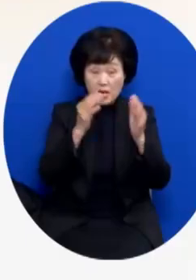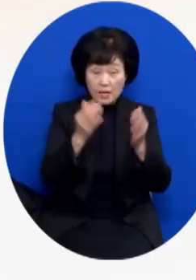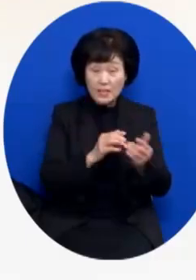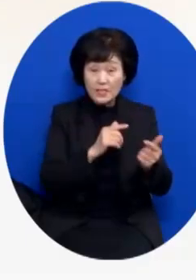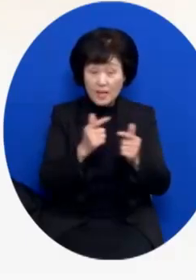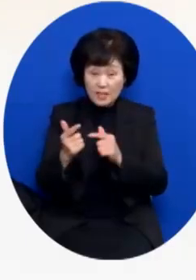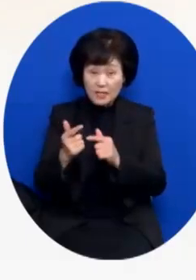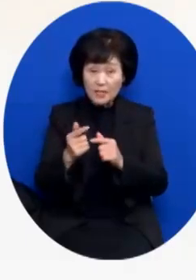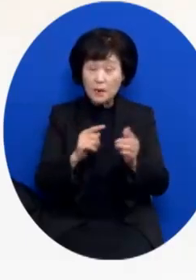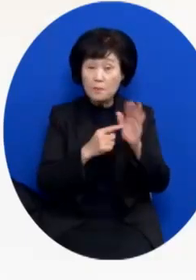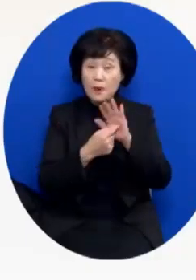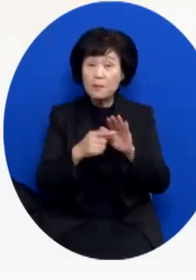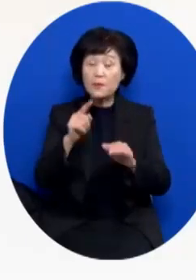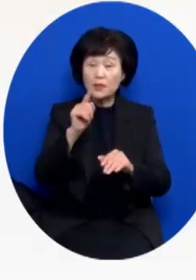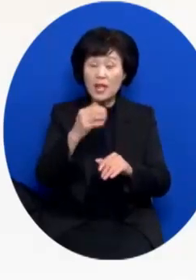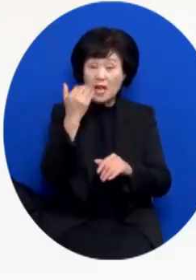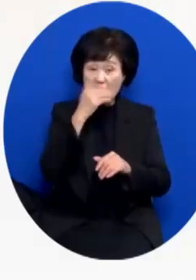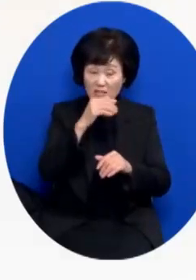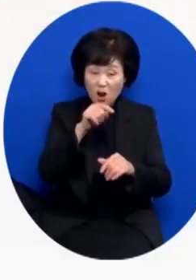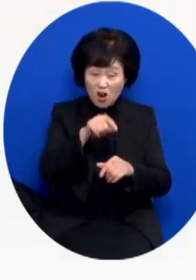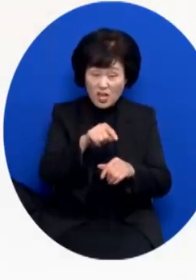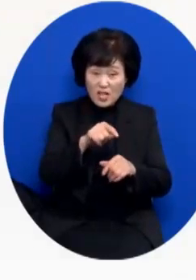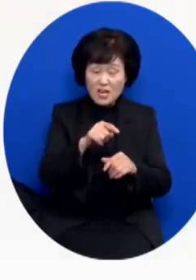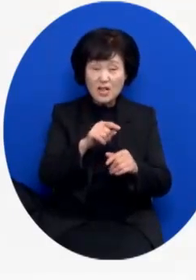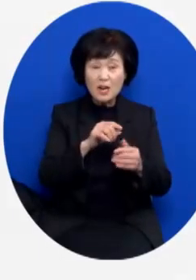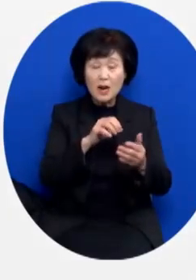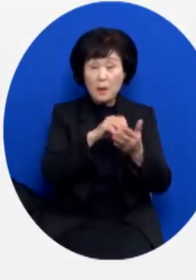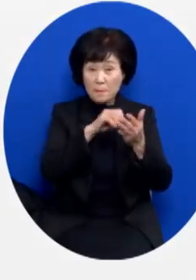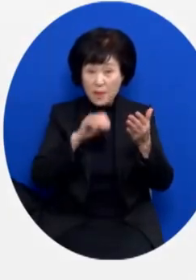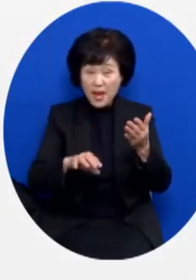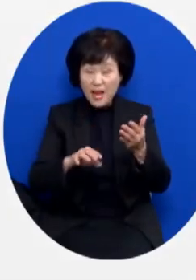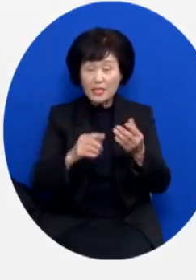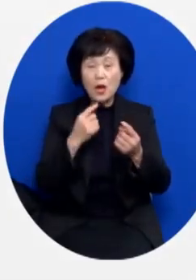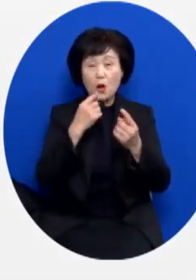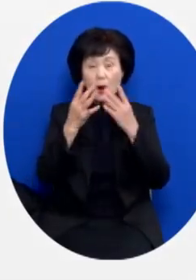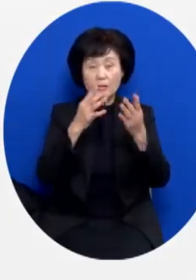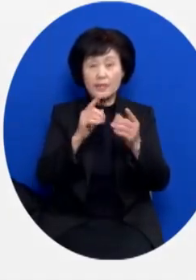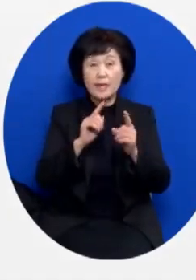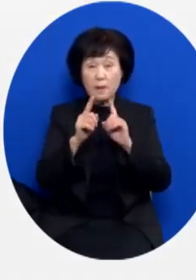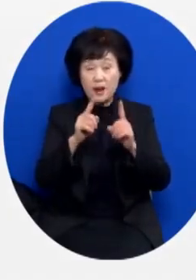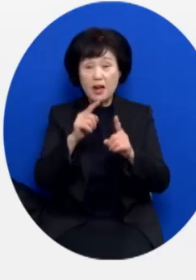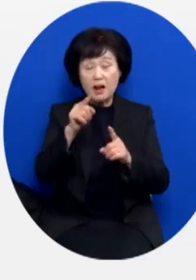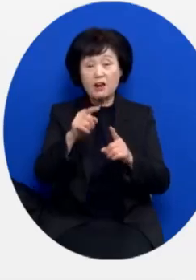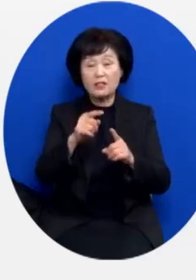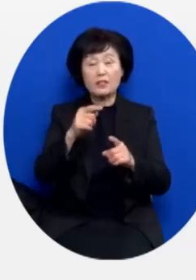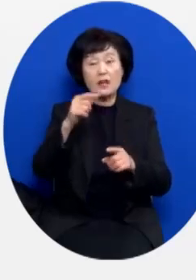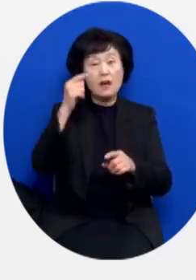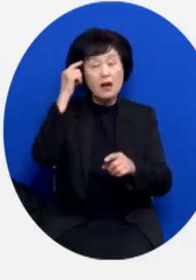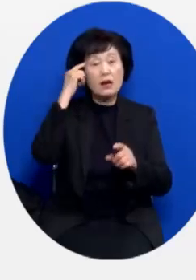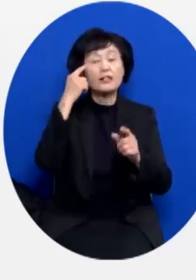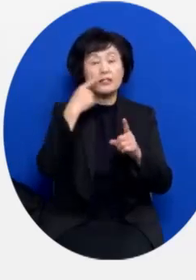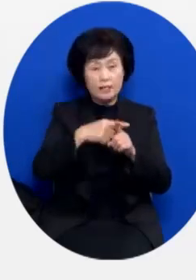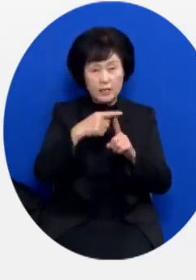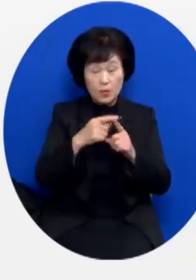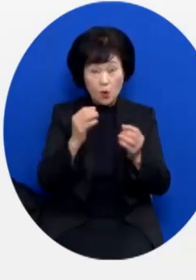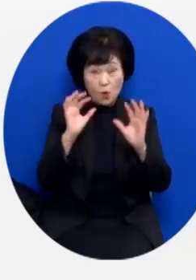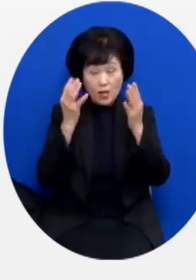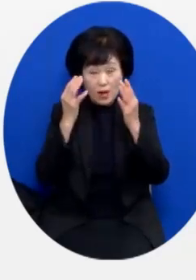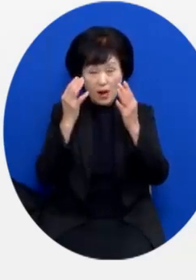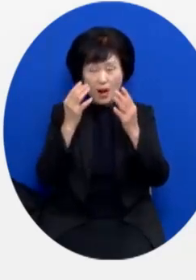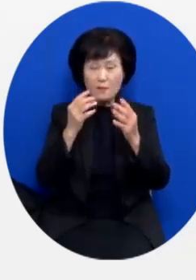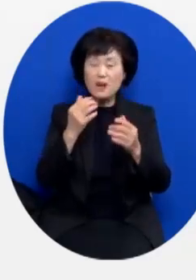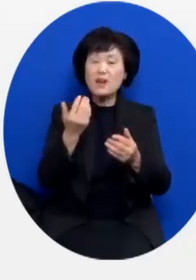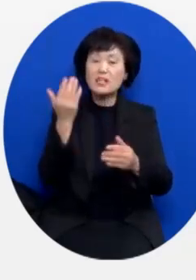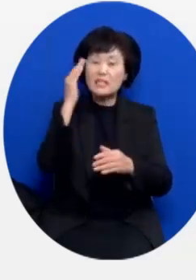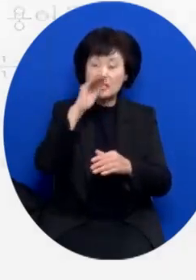단체들은 성명에서 성 혁명 배제 의지를 명확히 표현한 것은 일단 긍정적으로 평가하며 환영한다면서도 성형명